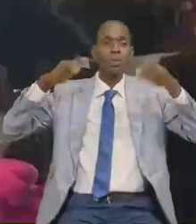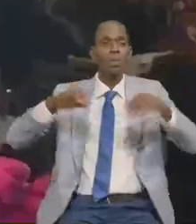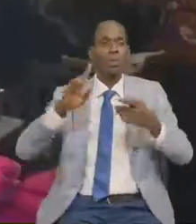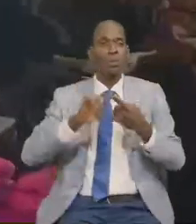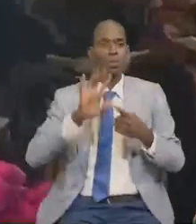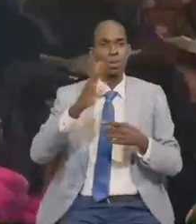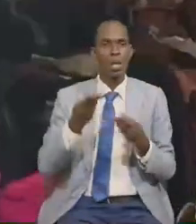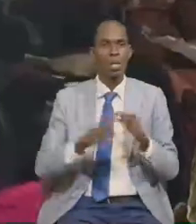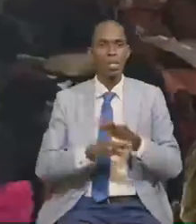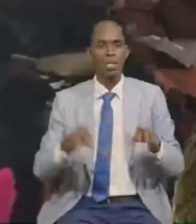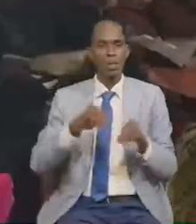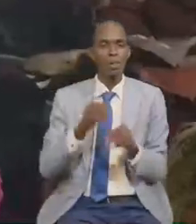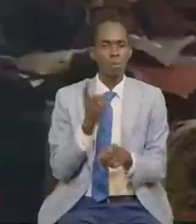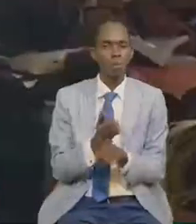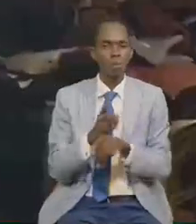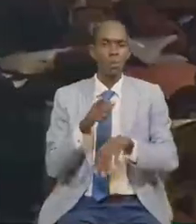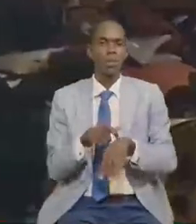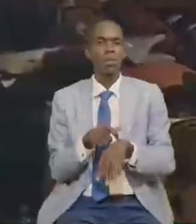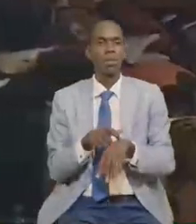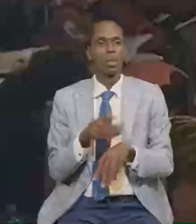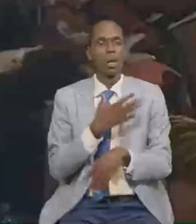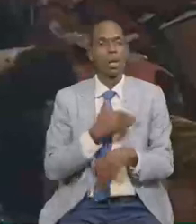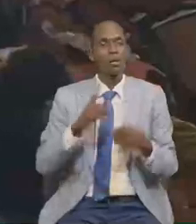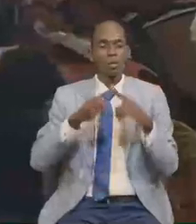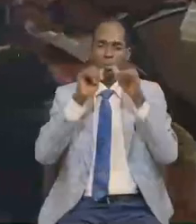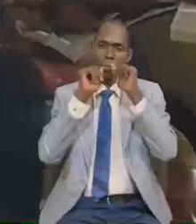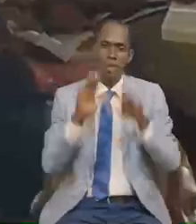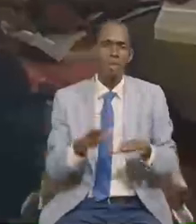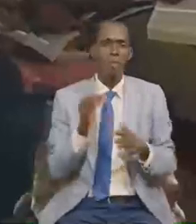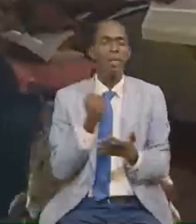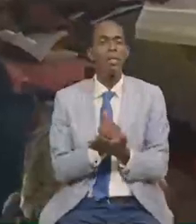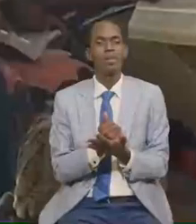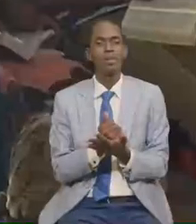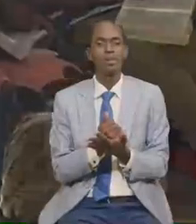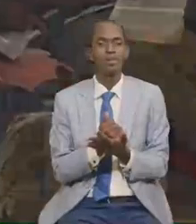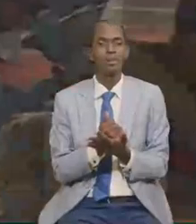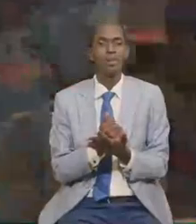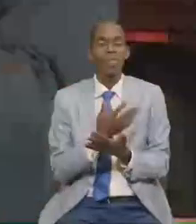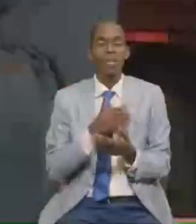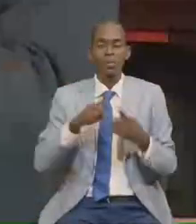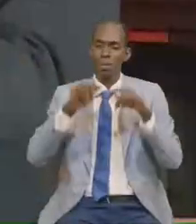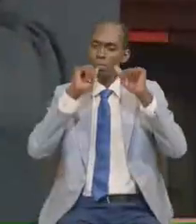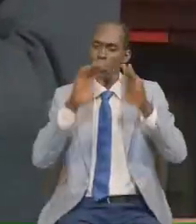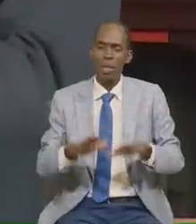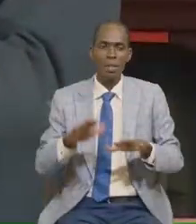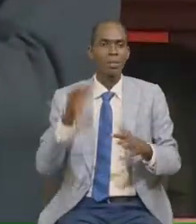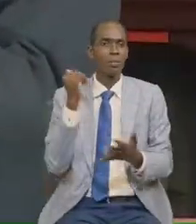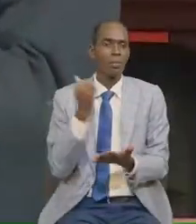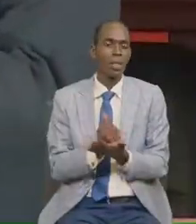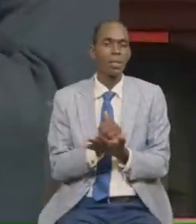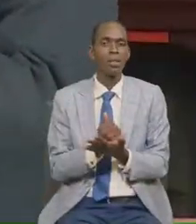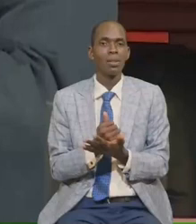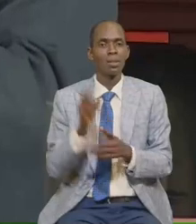bénir tout le travail et pour bénir dis-le non